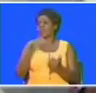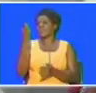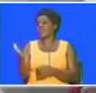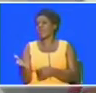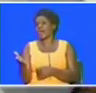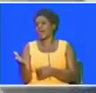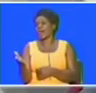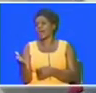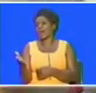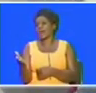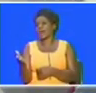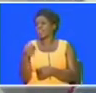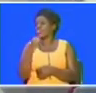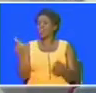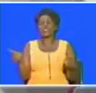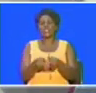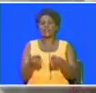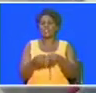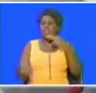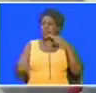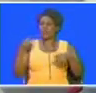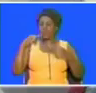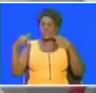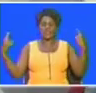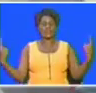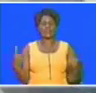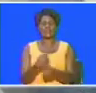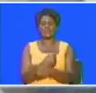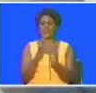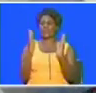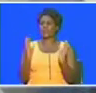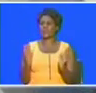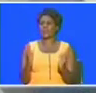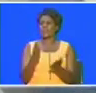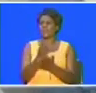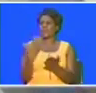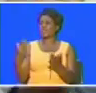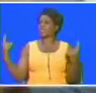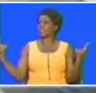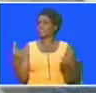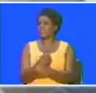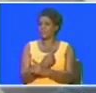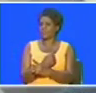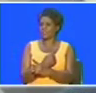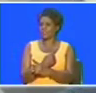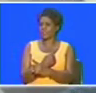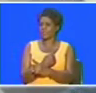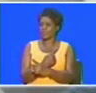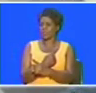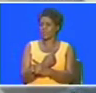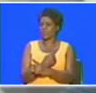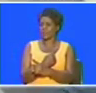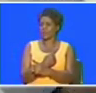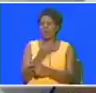watu wawili. Mm-hmm. Sio kitanda cha hotelini. Kiko tofauti sana. Kuna mambo huwa yako tofauti sana ya kitanda ya hotelini na kitanda chako